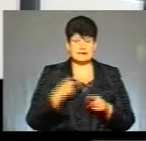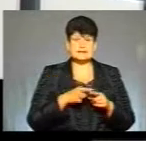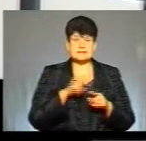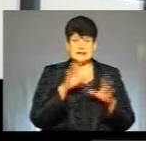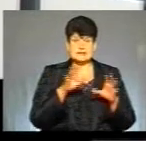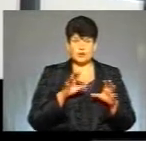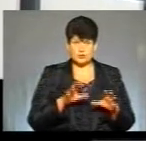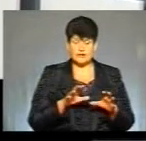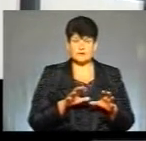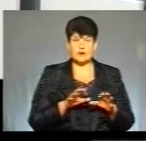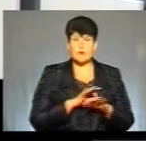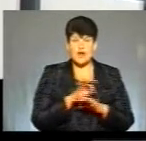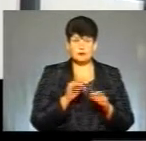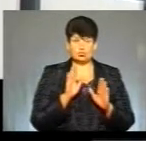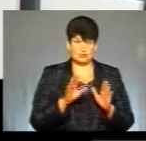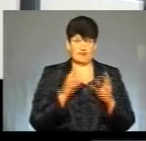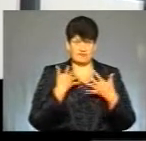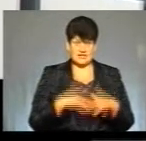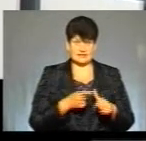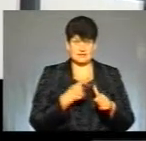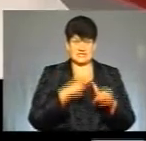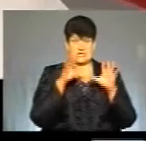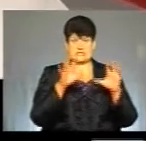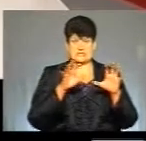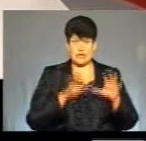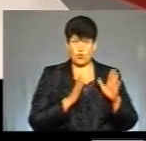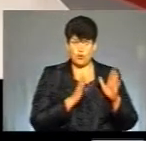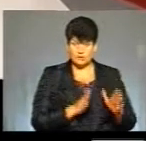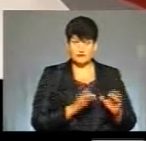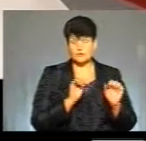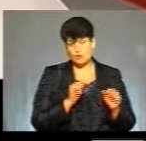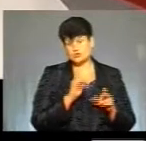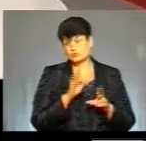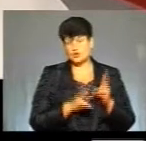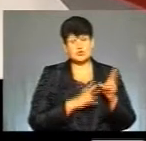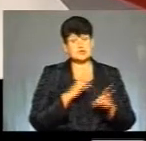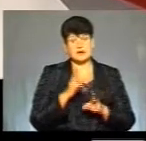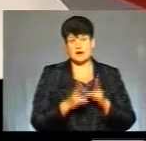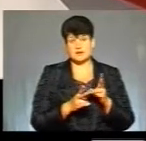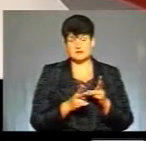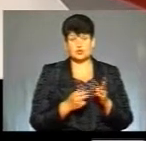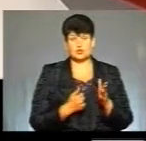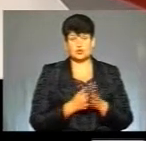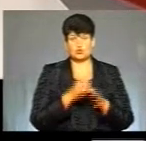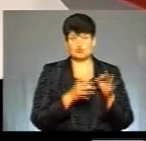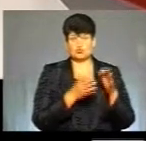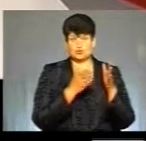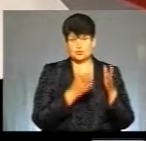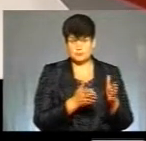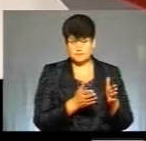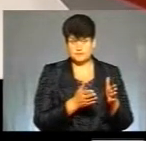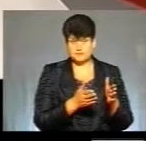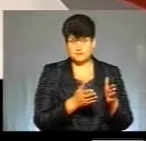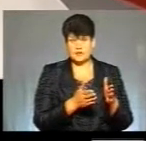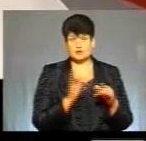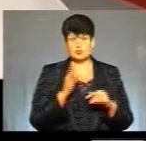набуде статусу закону. Відповідно, цей закон, він може бути оскаржений суб'єктами конституційного подання до Конституційного суду. Ну, скажімо, якщо збереться